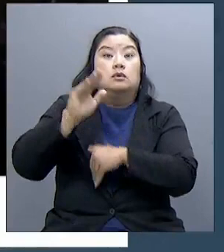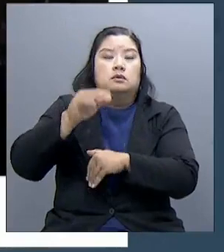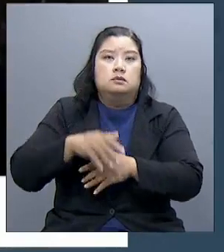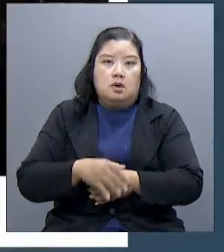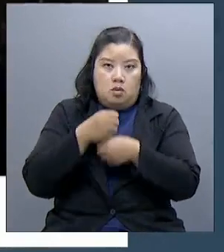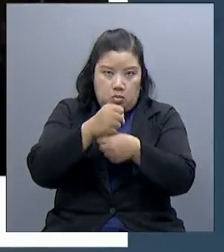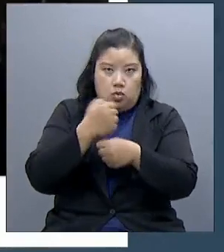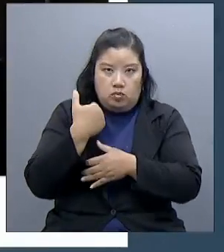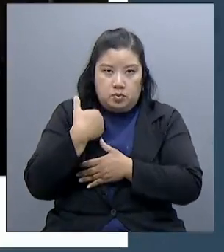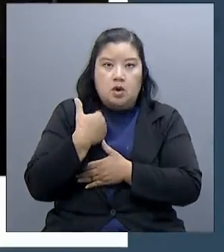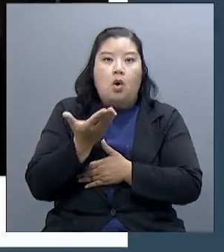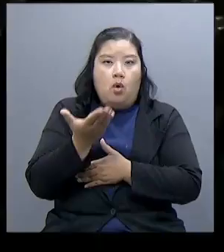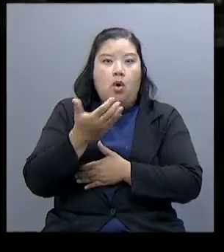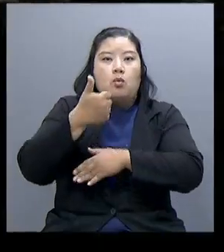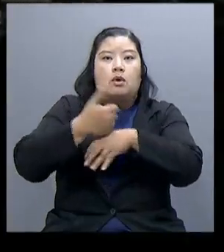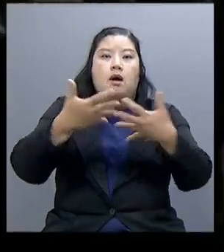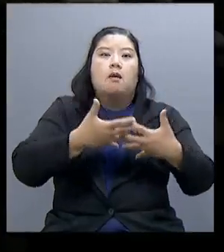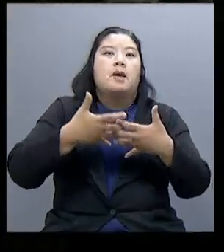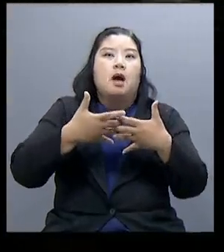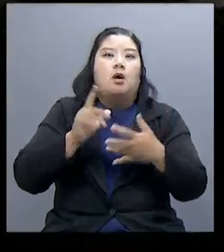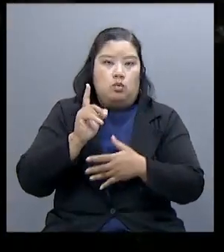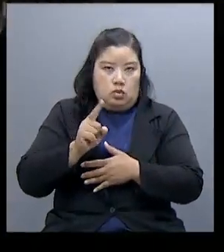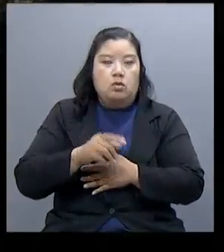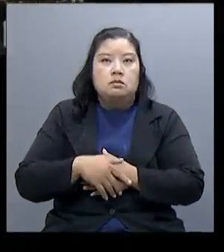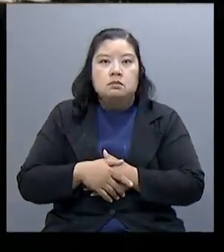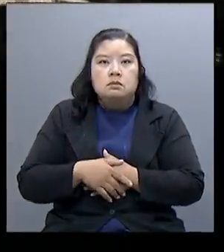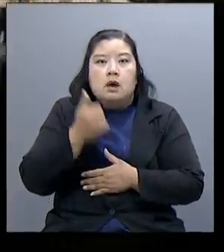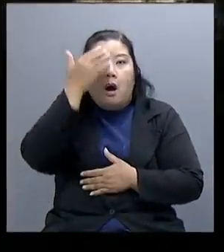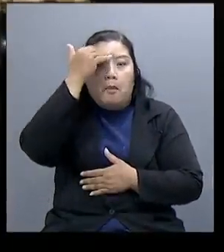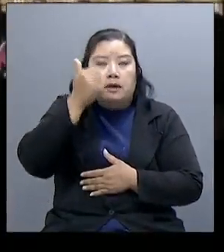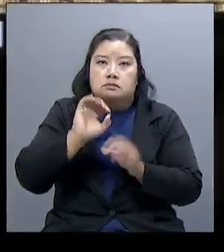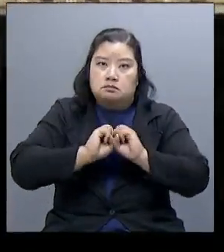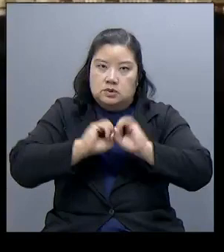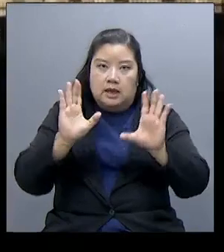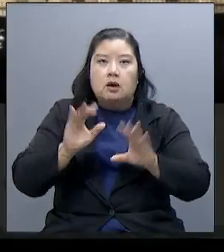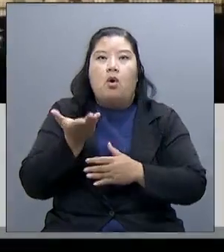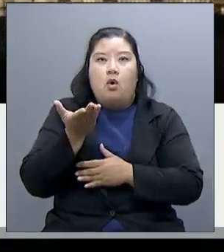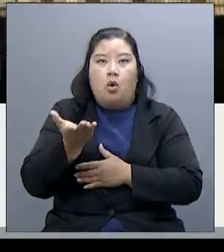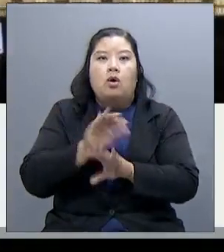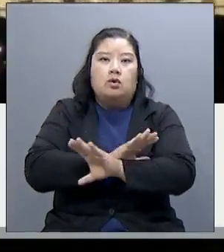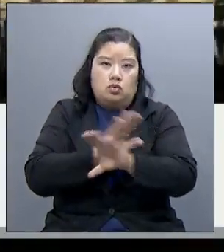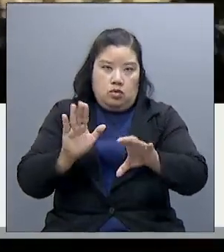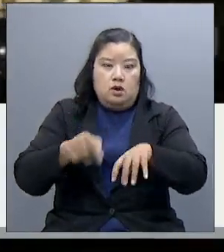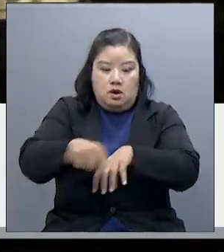ให้ประธานาธิบดีสหรัฐแสดงท่าทีที่นำไปสู่จุดยุติการปิดล้อมกาซา